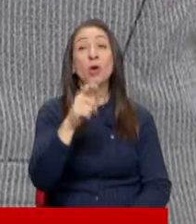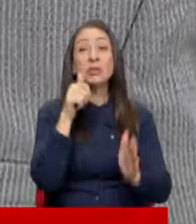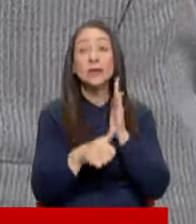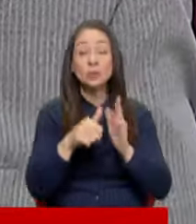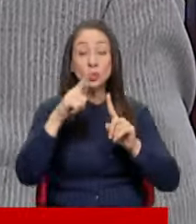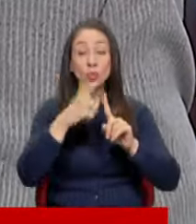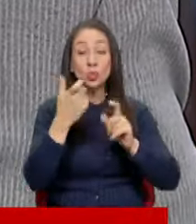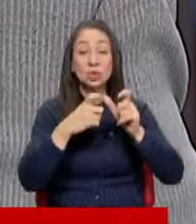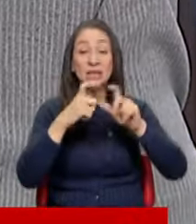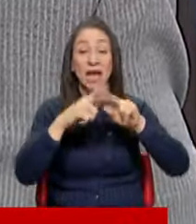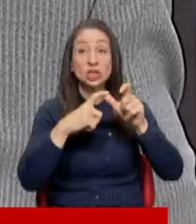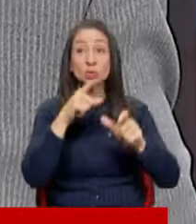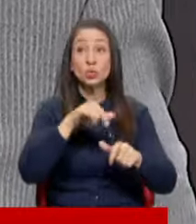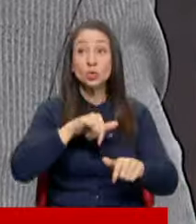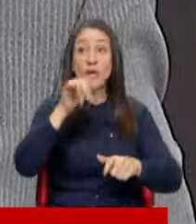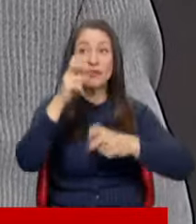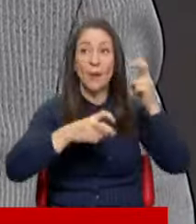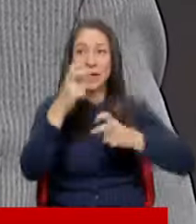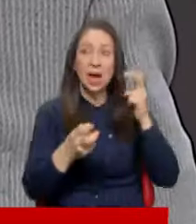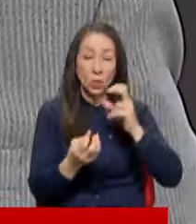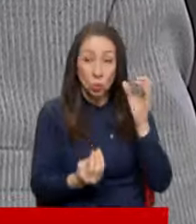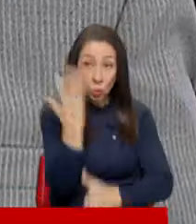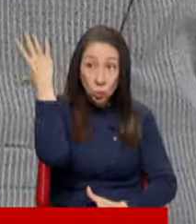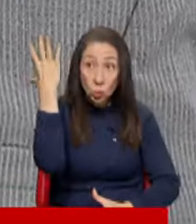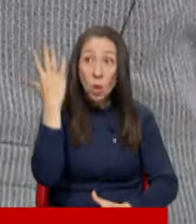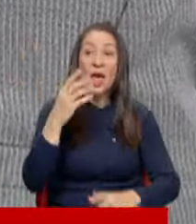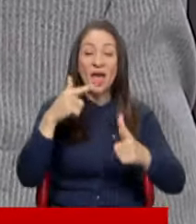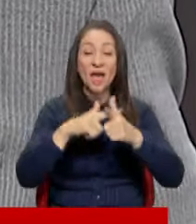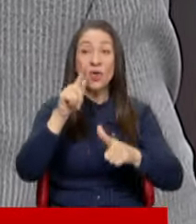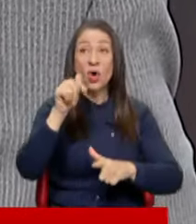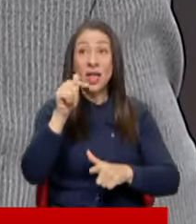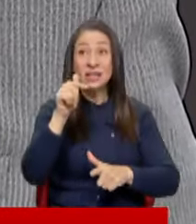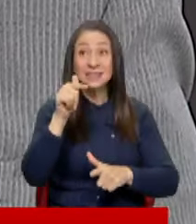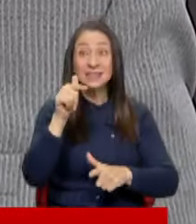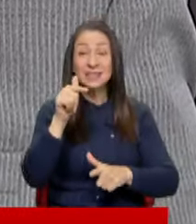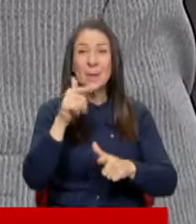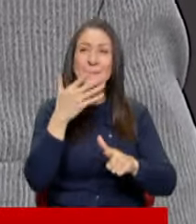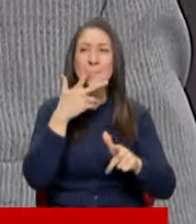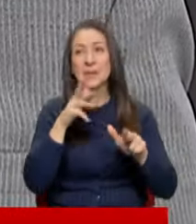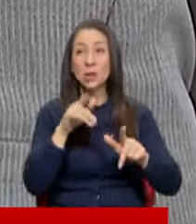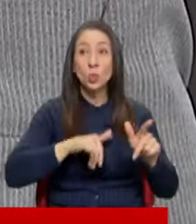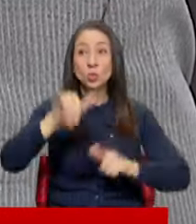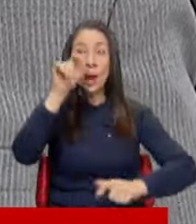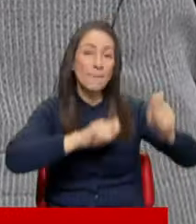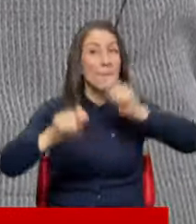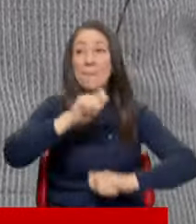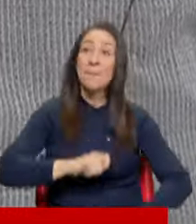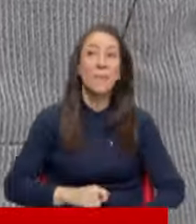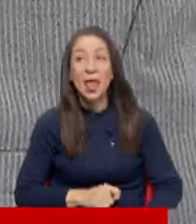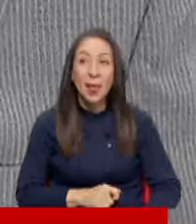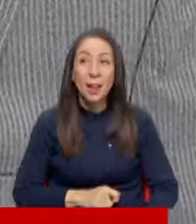tüsa şta bu uçak fabrikası kuruldu ve f16'nın ayarında uçaklar yapıldı bu